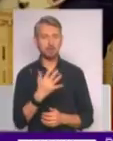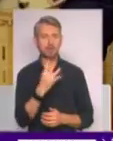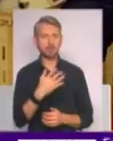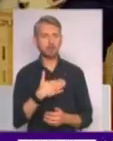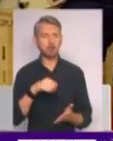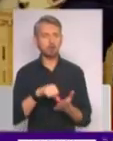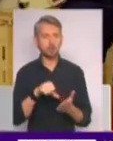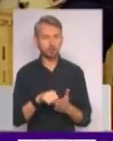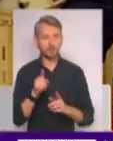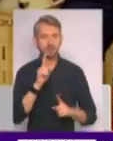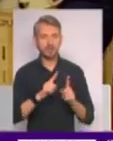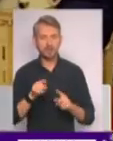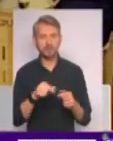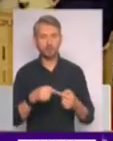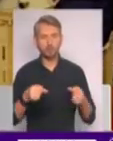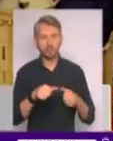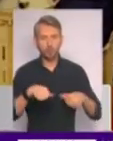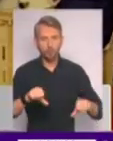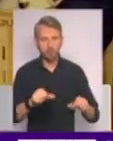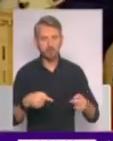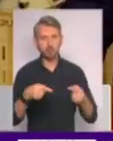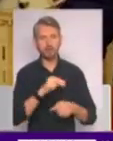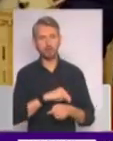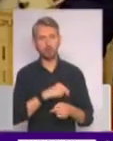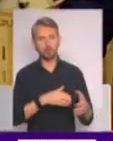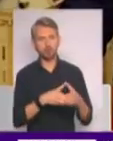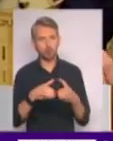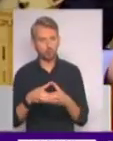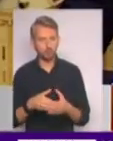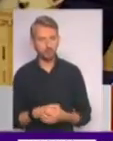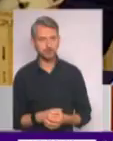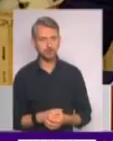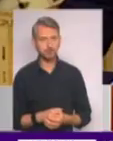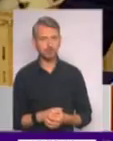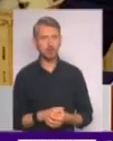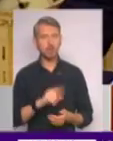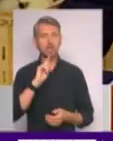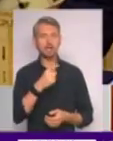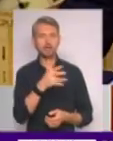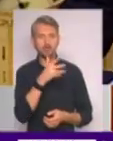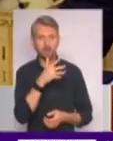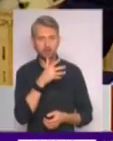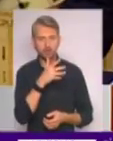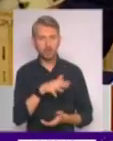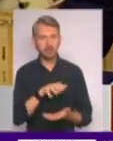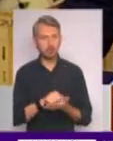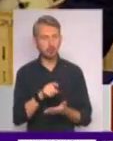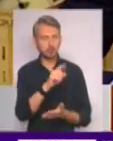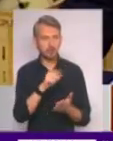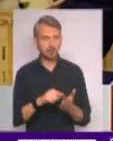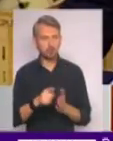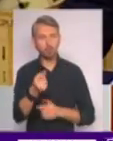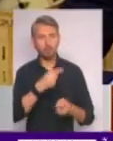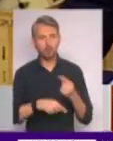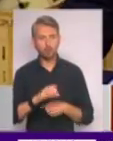п'ять разів нашої присутності в засіданні відповідних комісій і відповідних робочих груп. Рік часу опікуюсь цим питанням, щоб